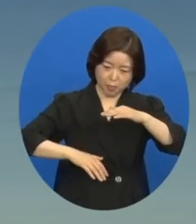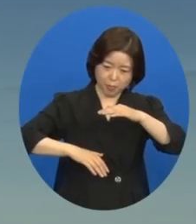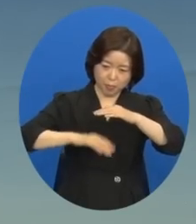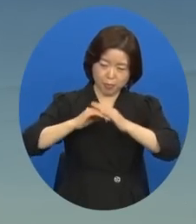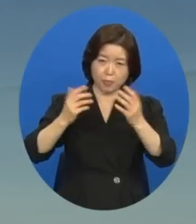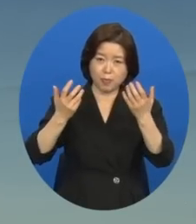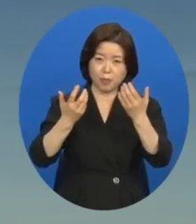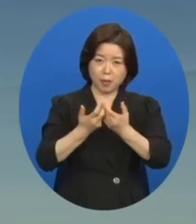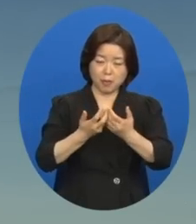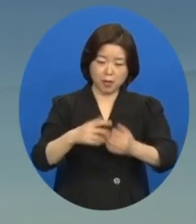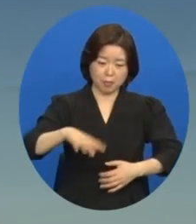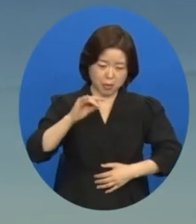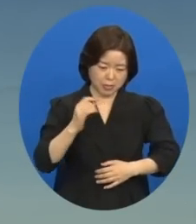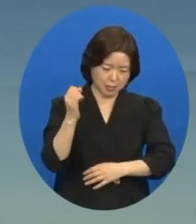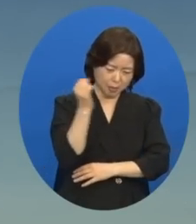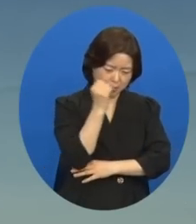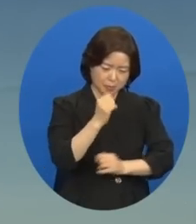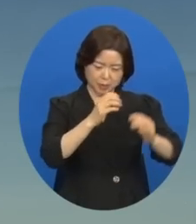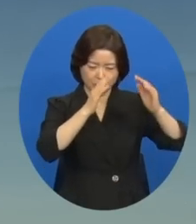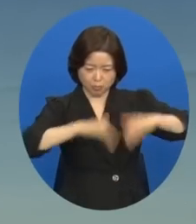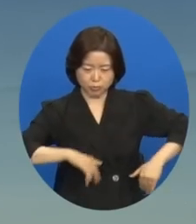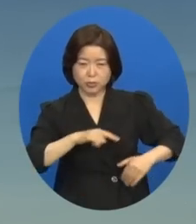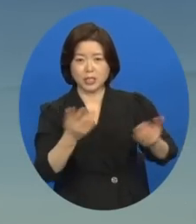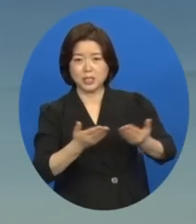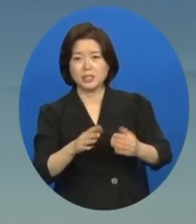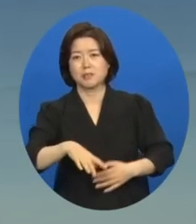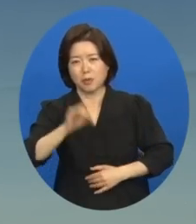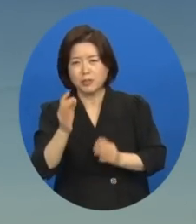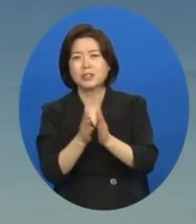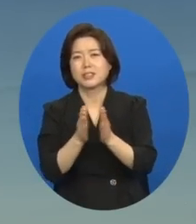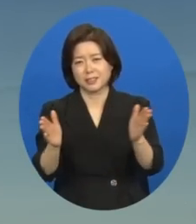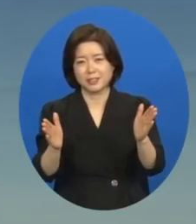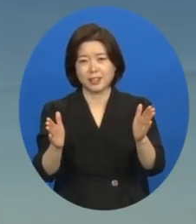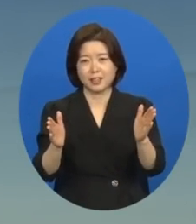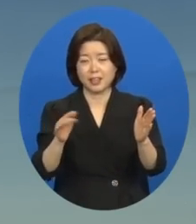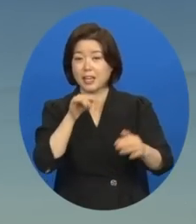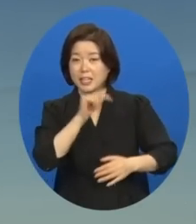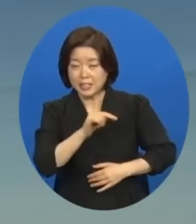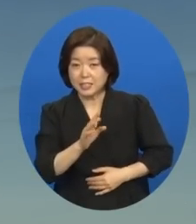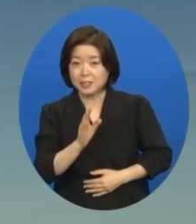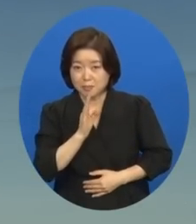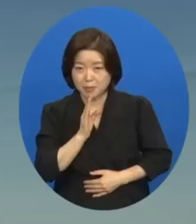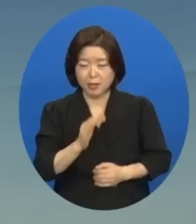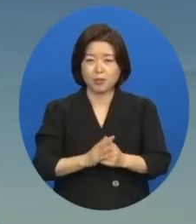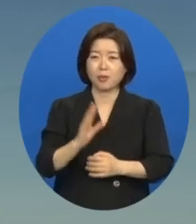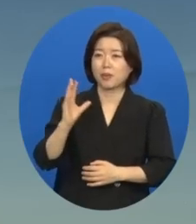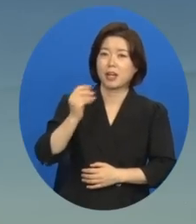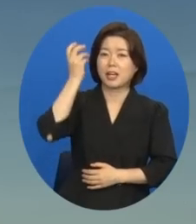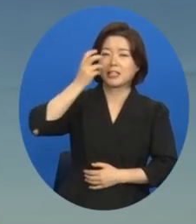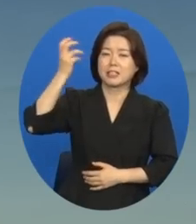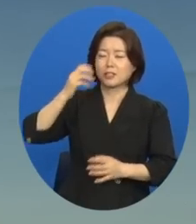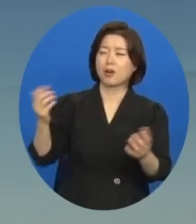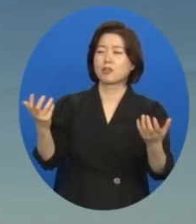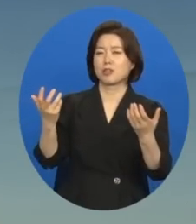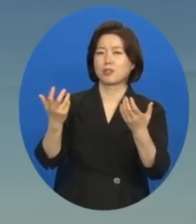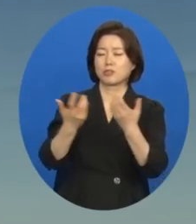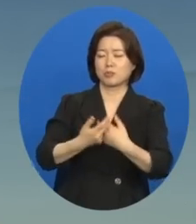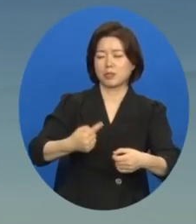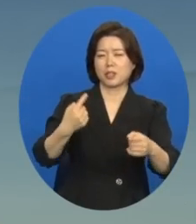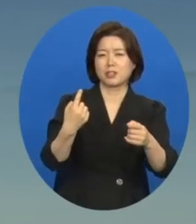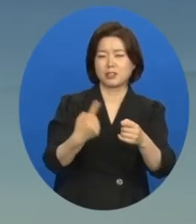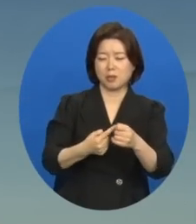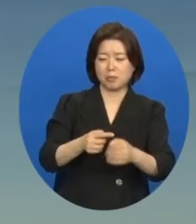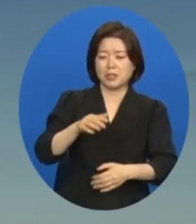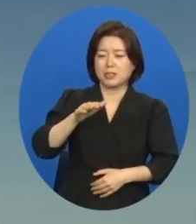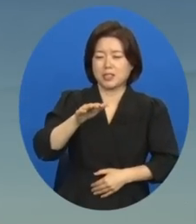그렇게 흔들고 무너뜨린 일들이 시작되어집니다. 그리고 이것이 바로 성령 충만의 첫 번째